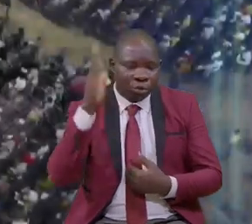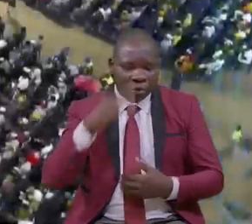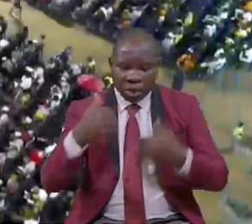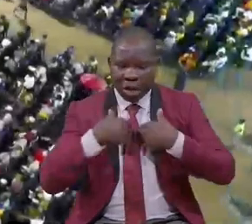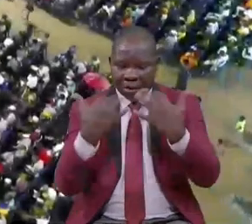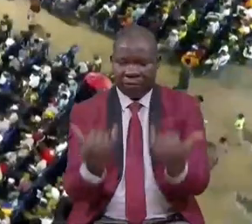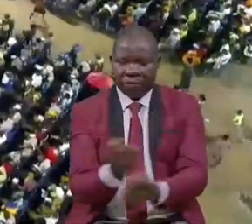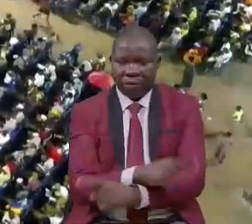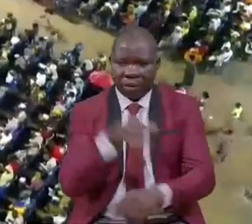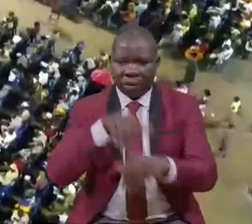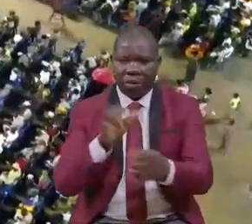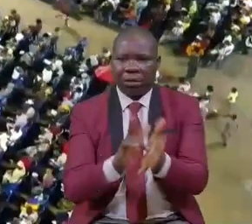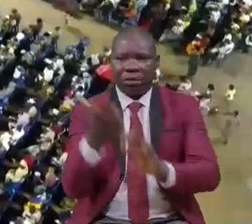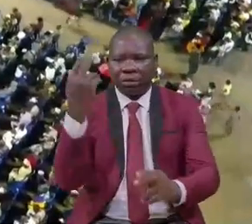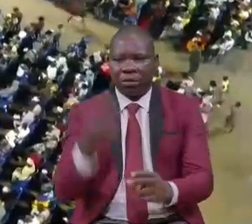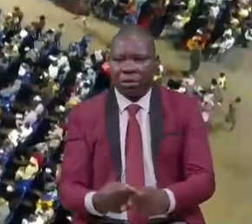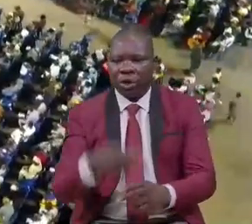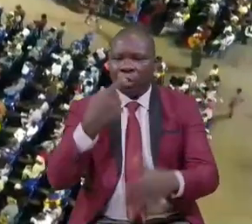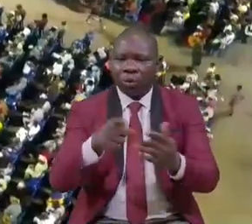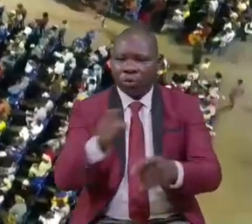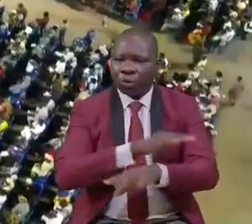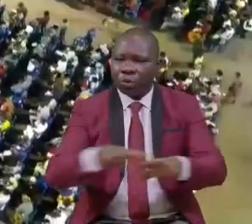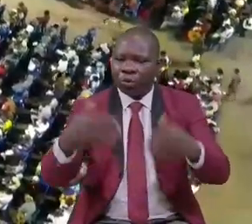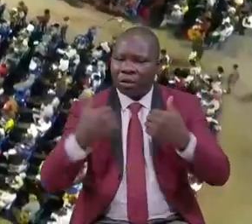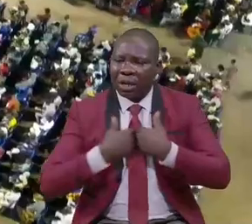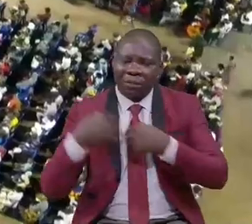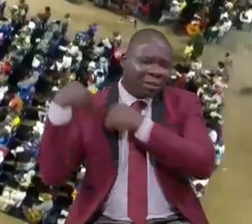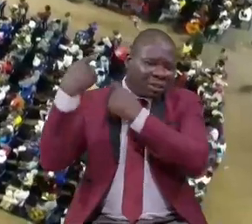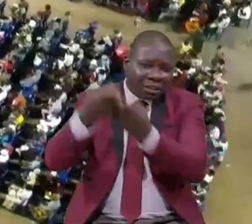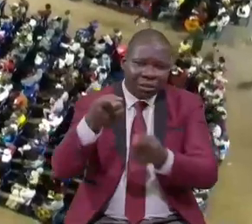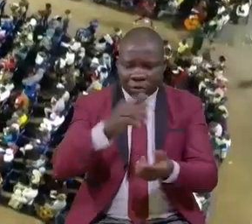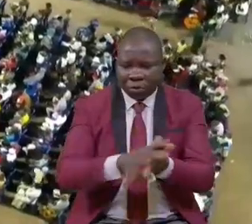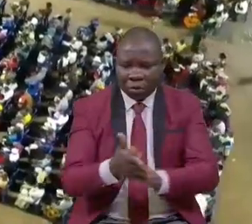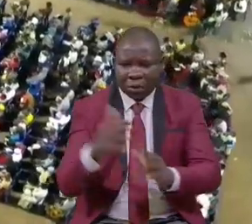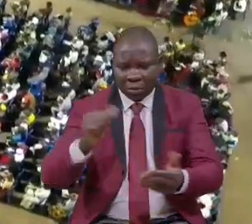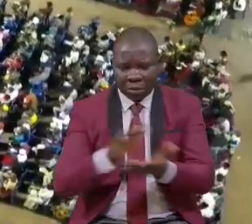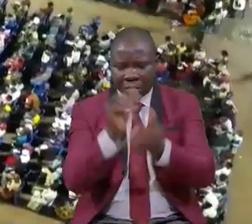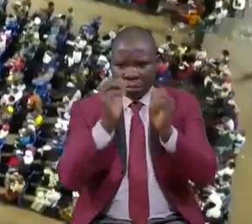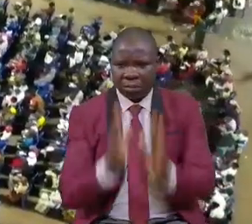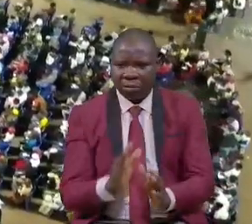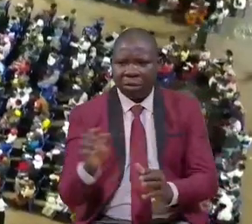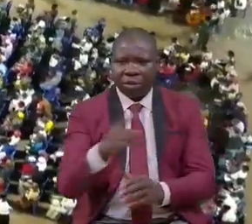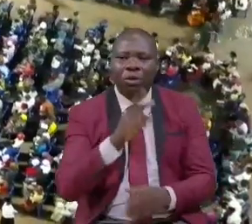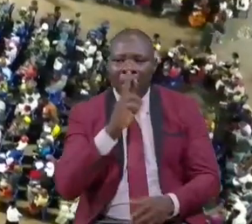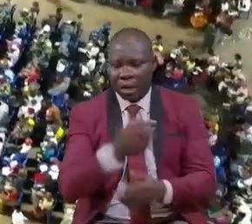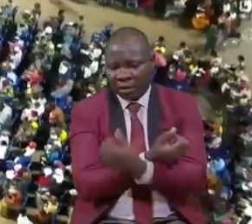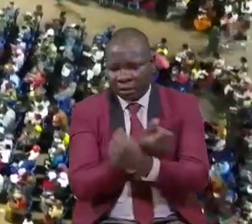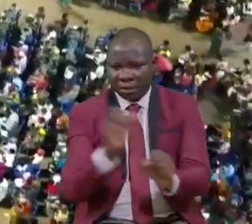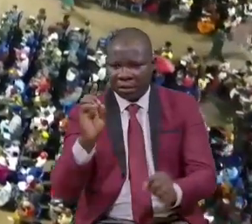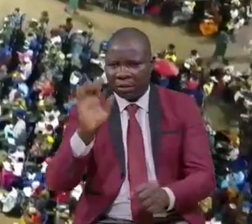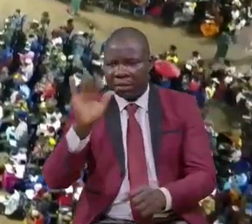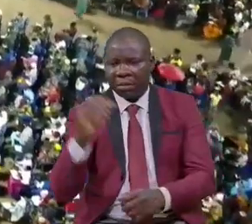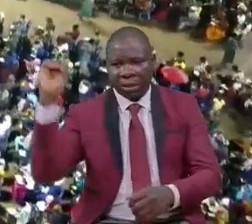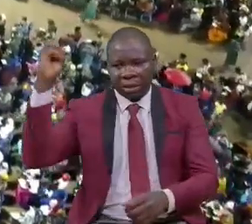l'auras aujourd'hui. Ce que tu n'avais pas, depuis que tu es devenu un croyant, tu étais sauvé par la